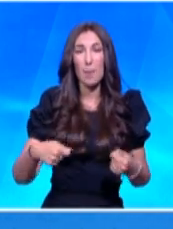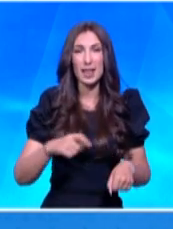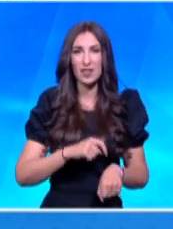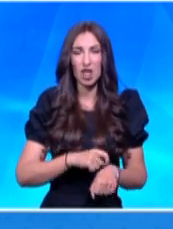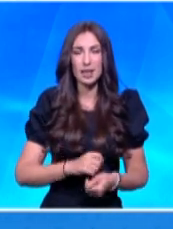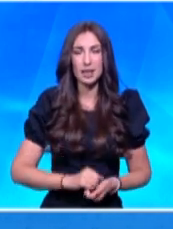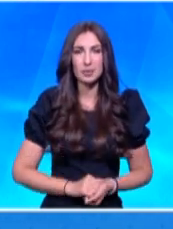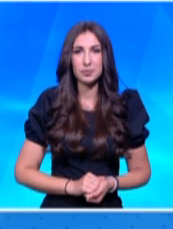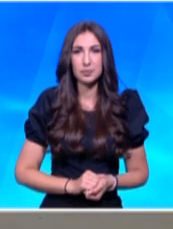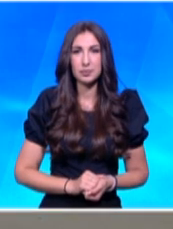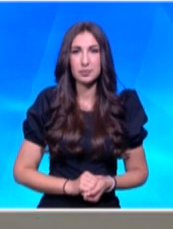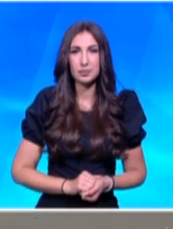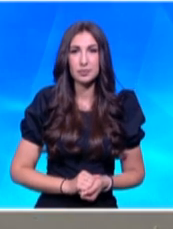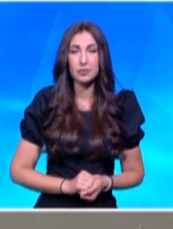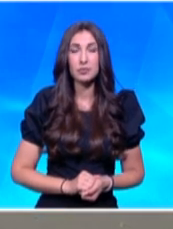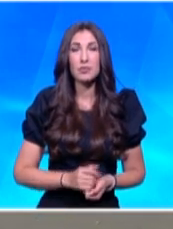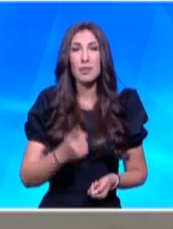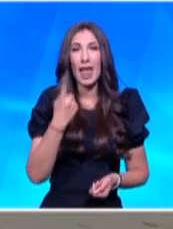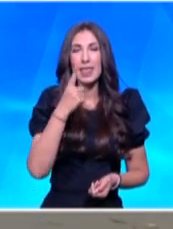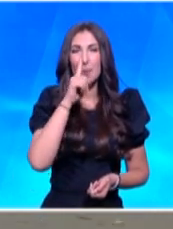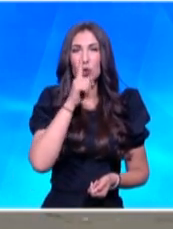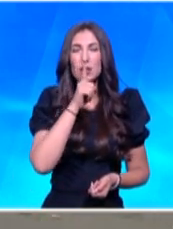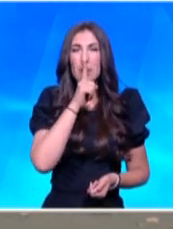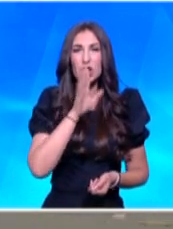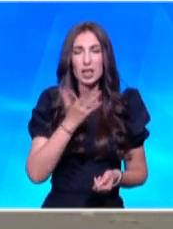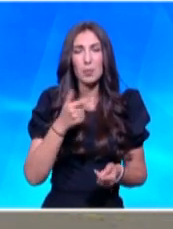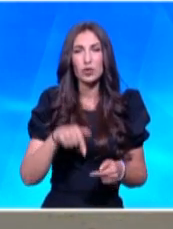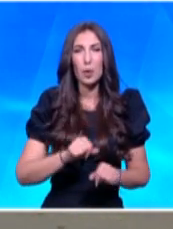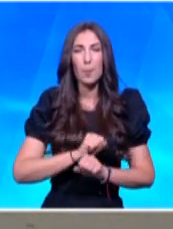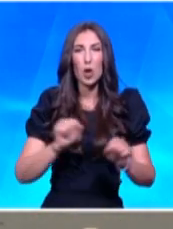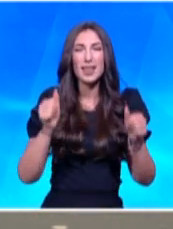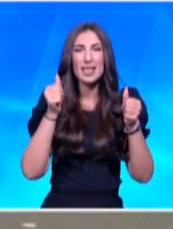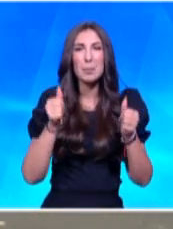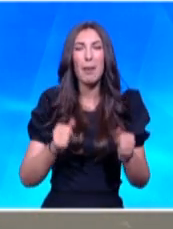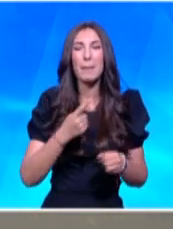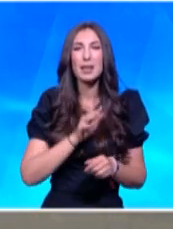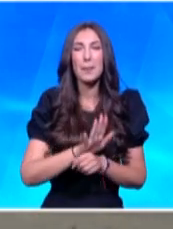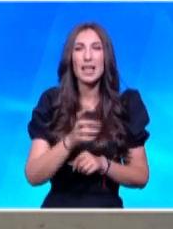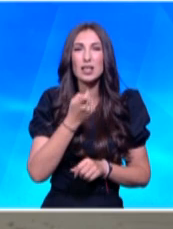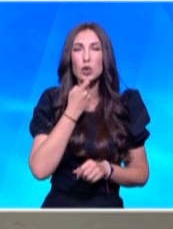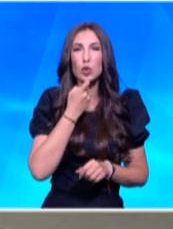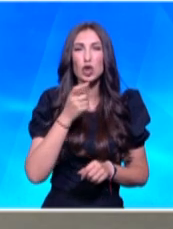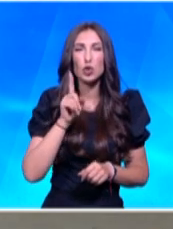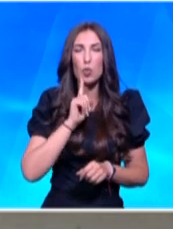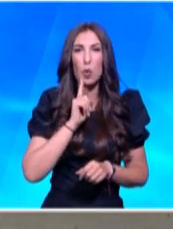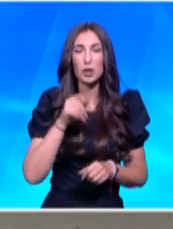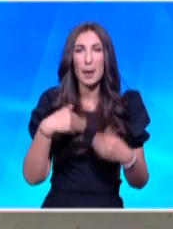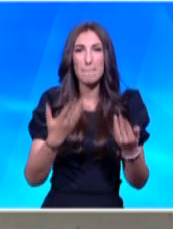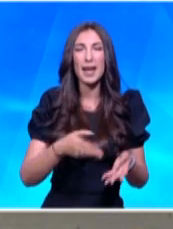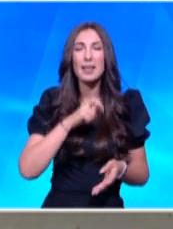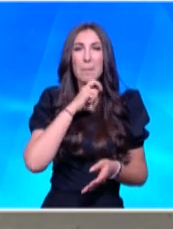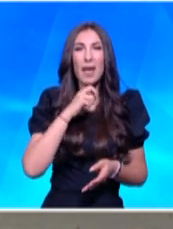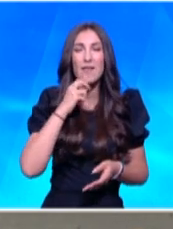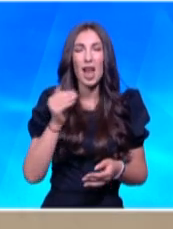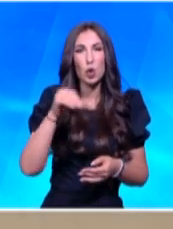подробностите. С минута мълчание започна и днес протеста в памет на загиналото 15-годишно момче. Пред сградата на МВР дойде